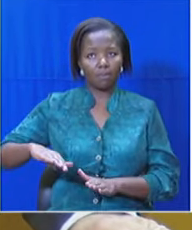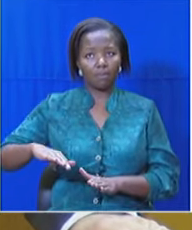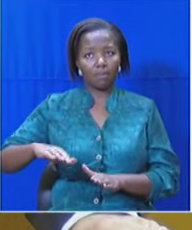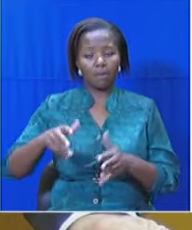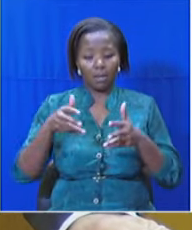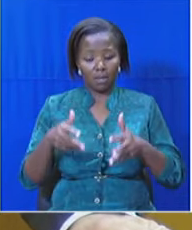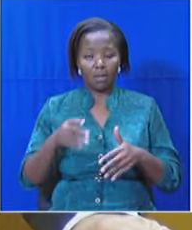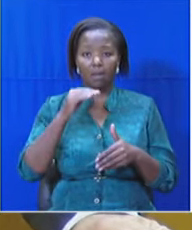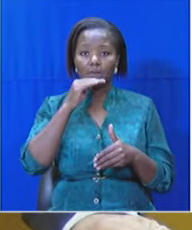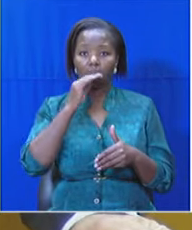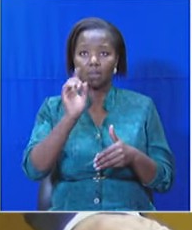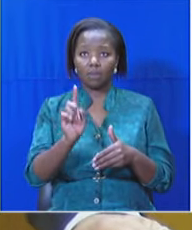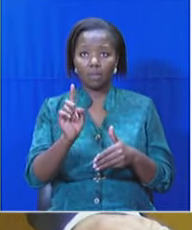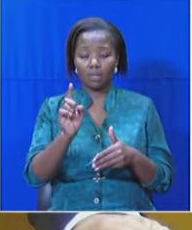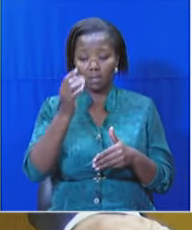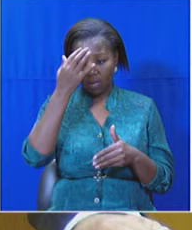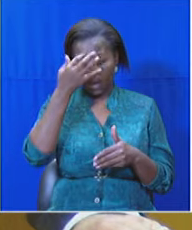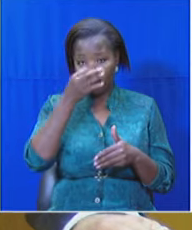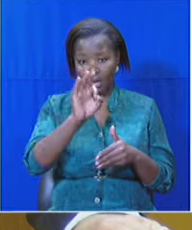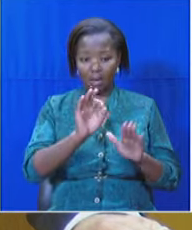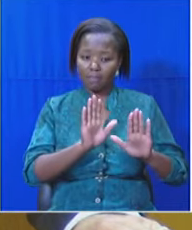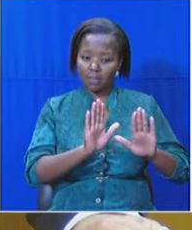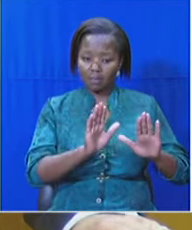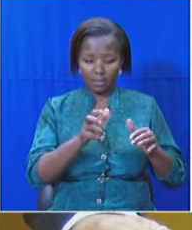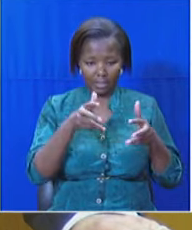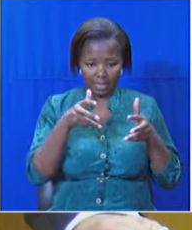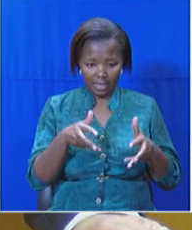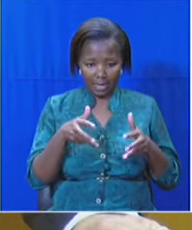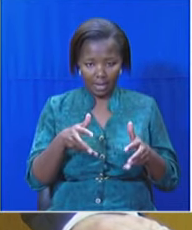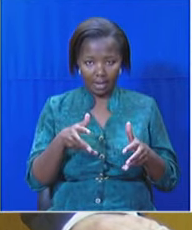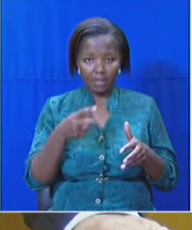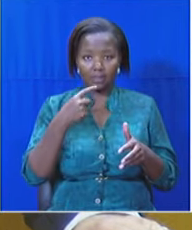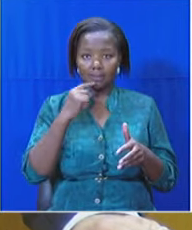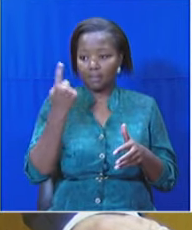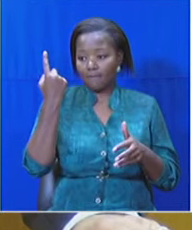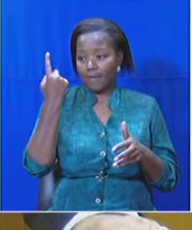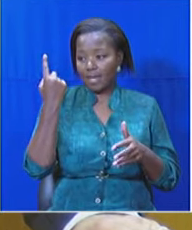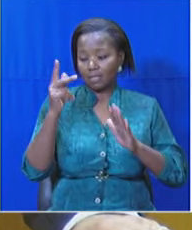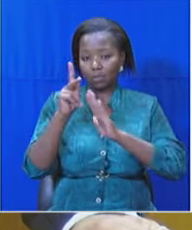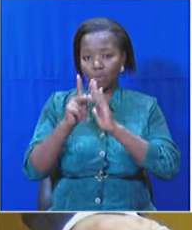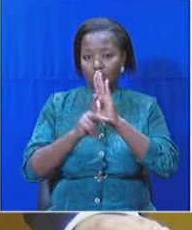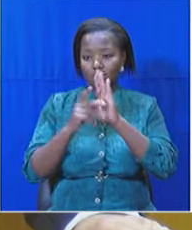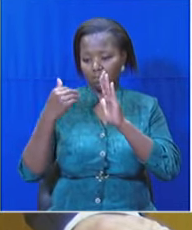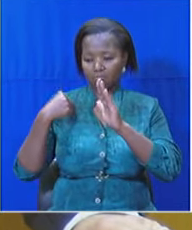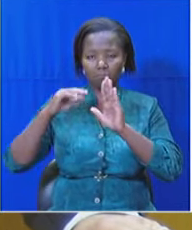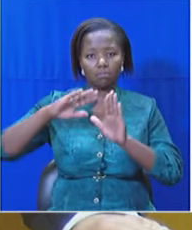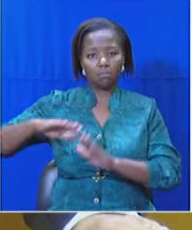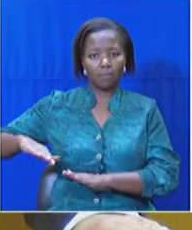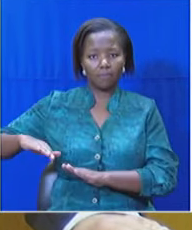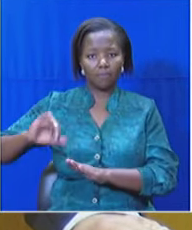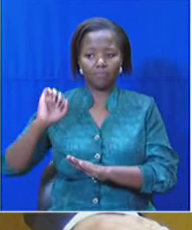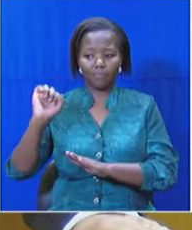dag het nou afstand gedoen van sy aanvanklike beleid en standpunt van